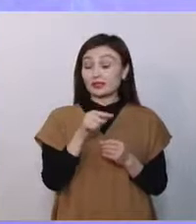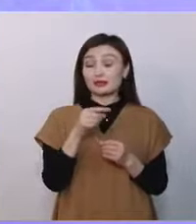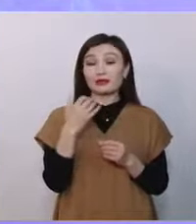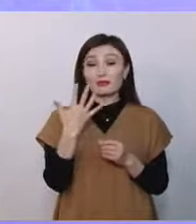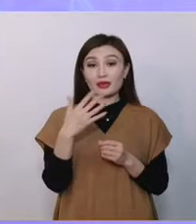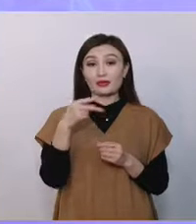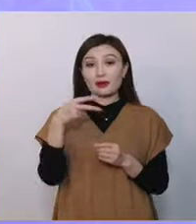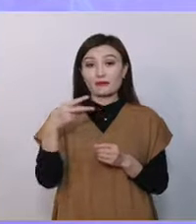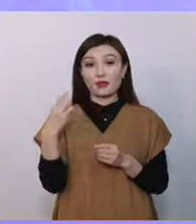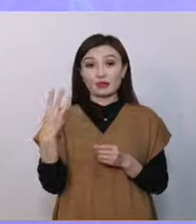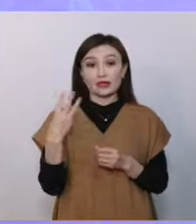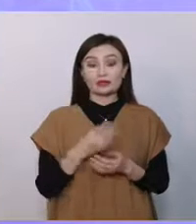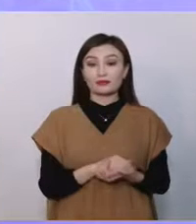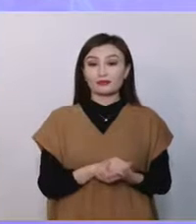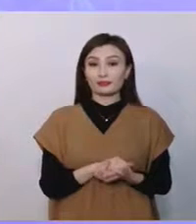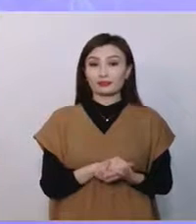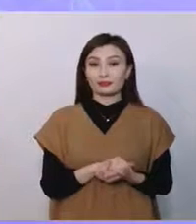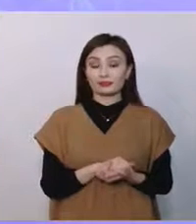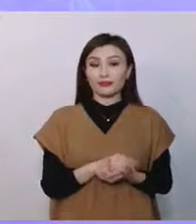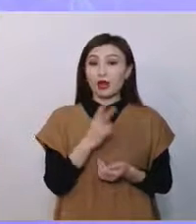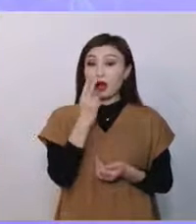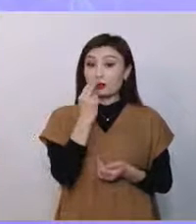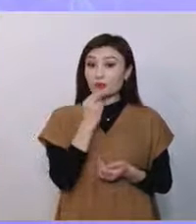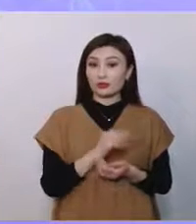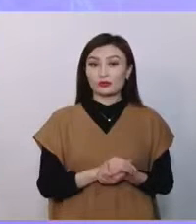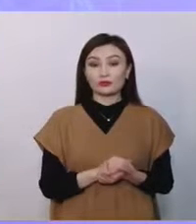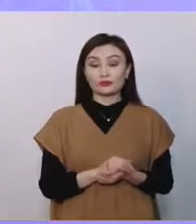равно 3у клубнику